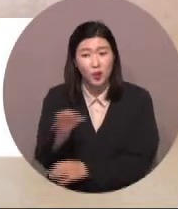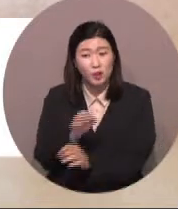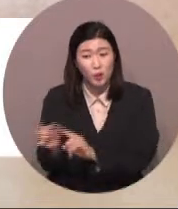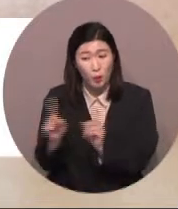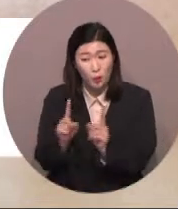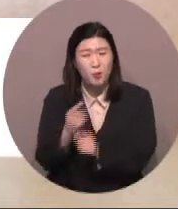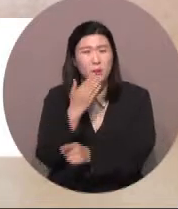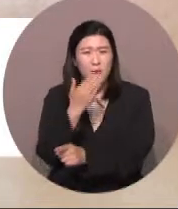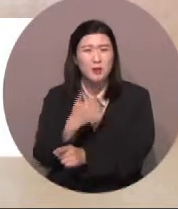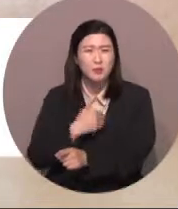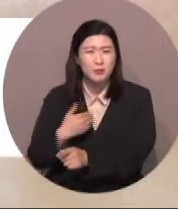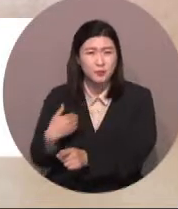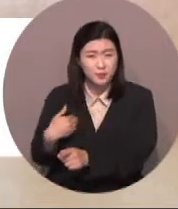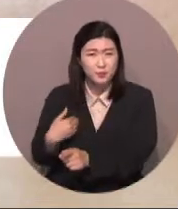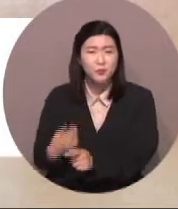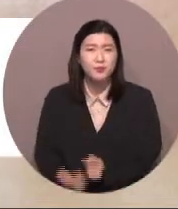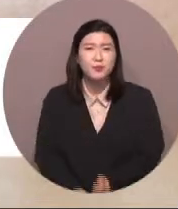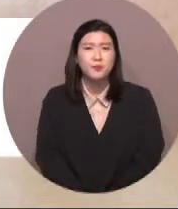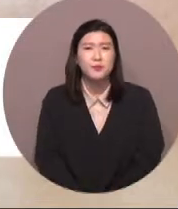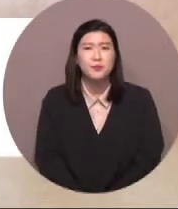분양을 또 하면서